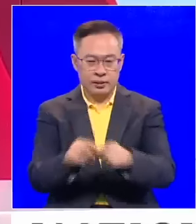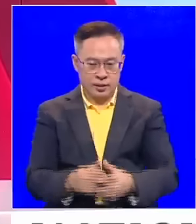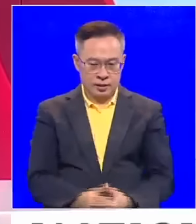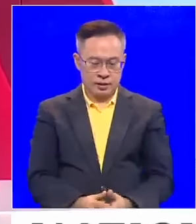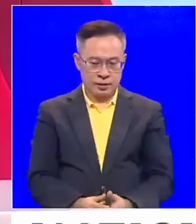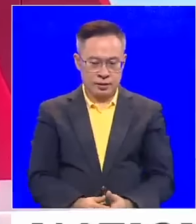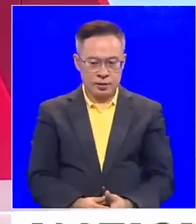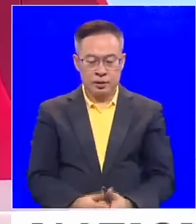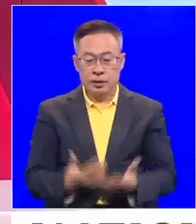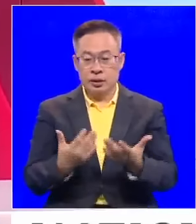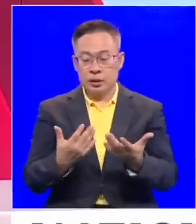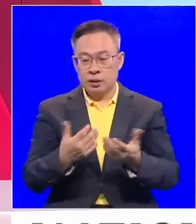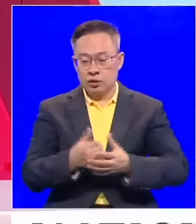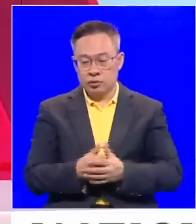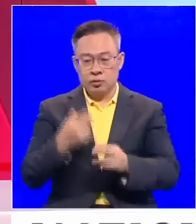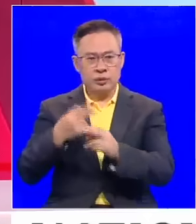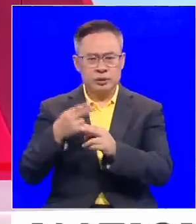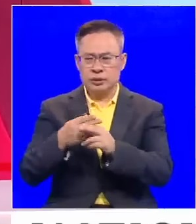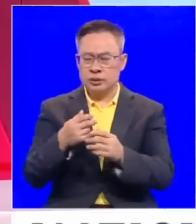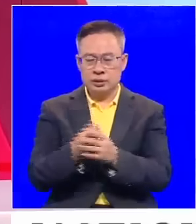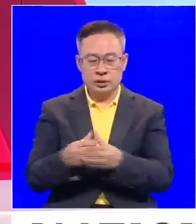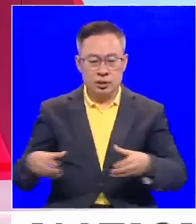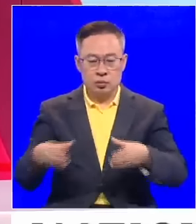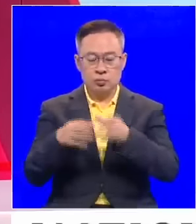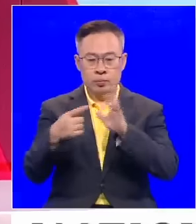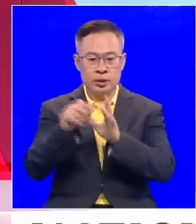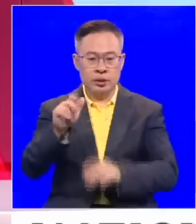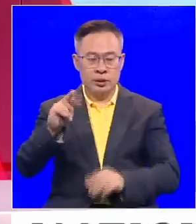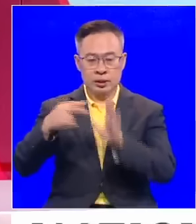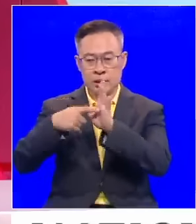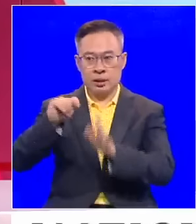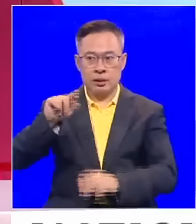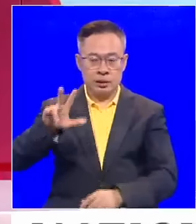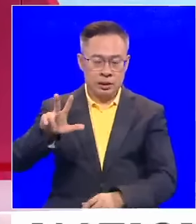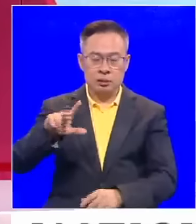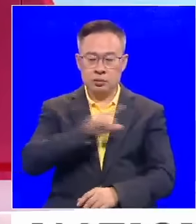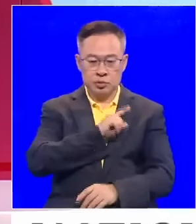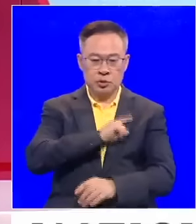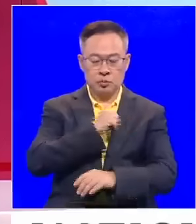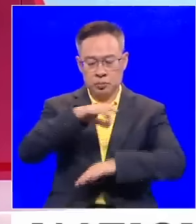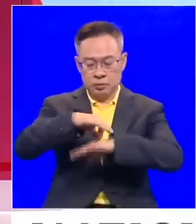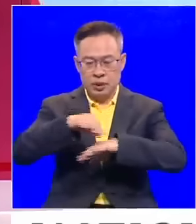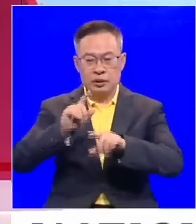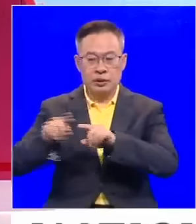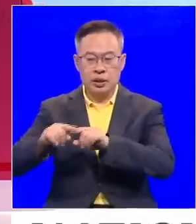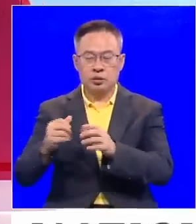ตำแหน่งในพรรคเนี่ยคุณเอกนัทก็มีตำแหน่งในพรรค เขาเป็นแบบบิ๊กในระดับต้นๆเลย ธนากรเองก็เคยช่วยงาน